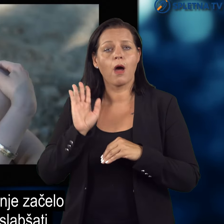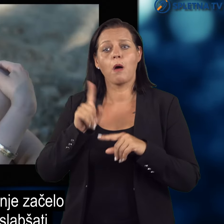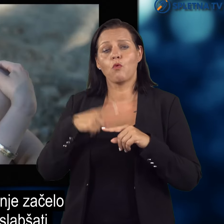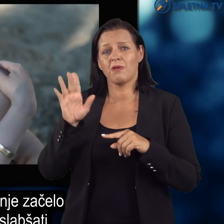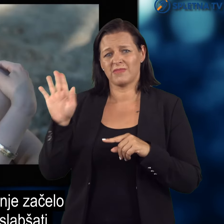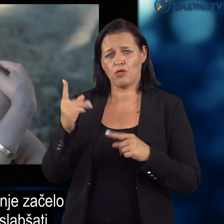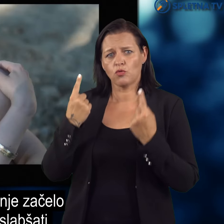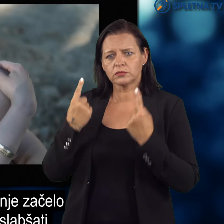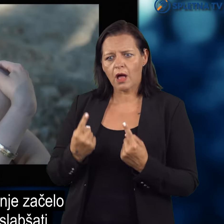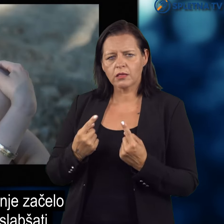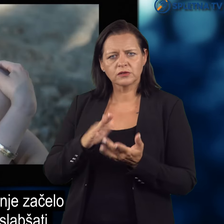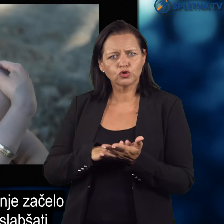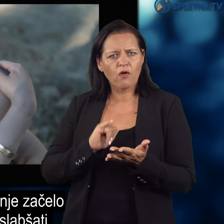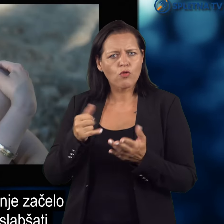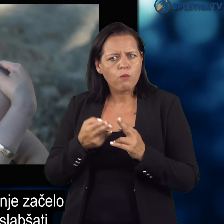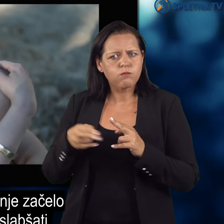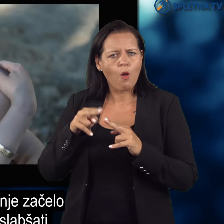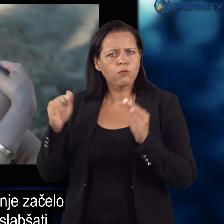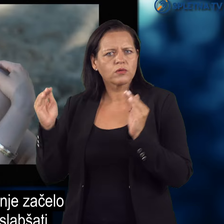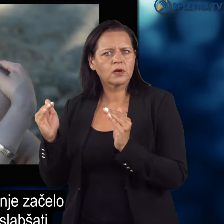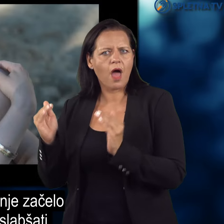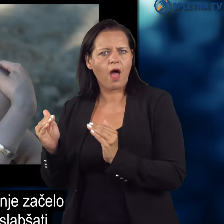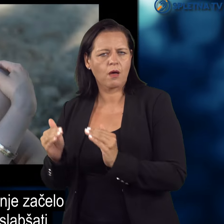začelo še bolj slabšati.